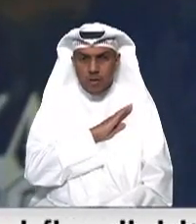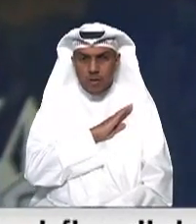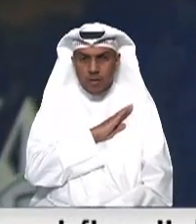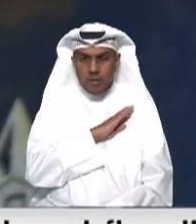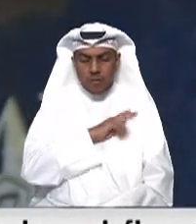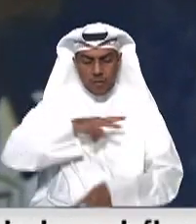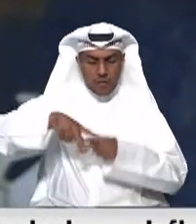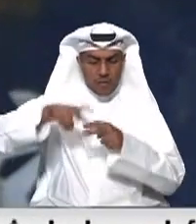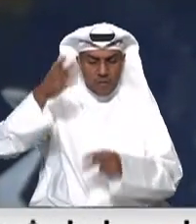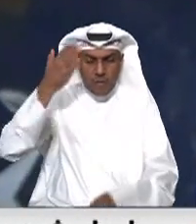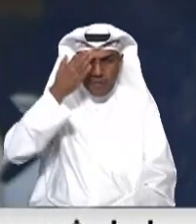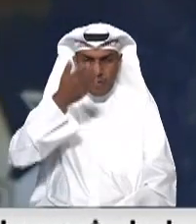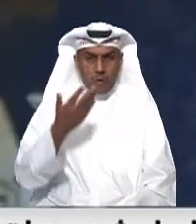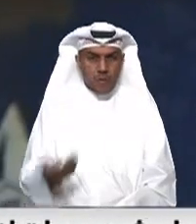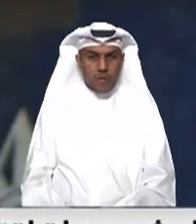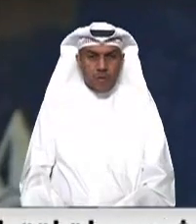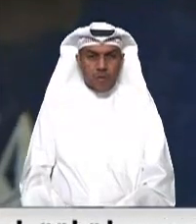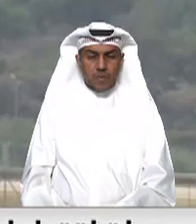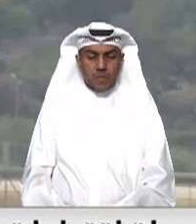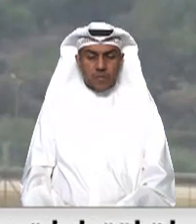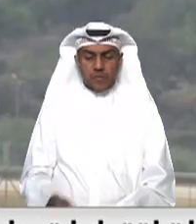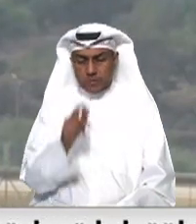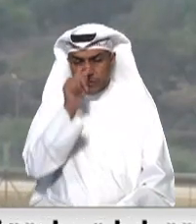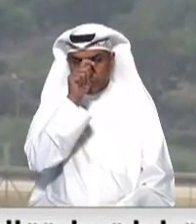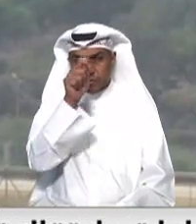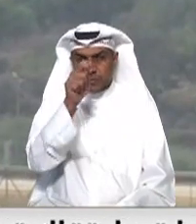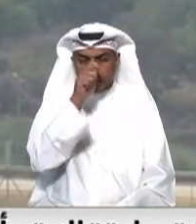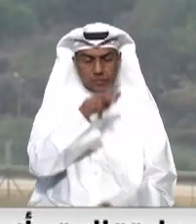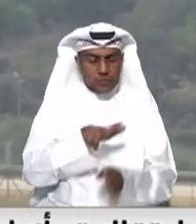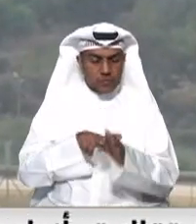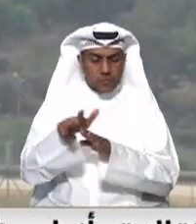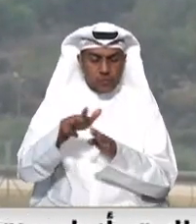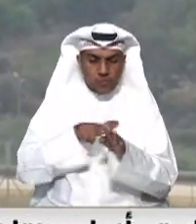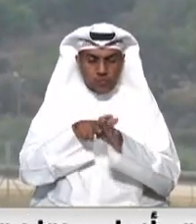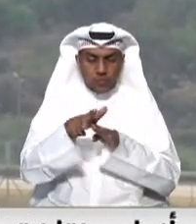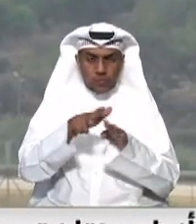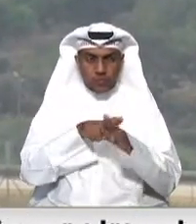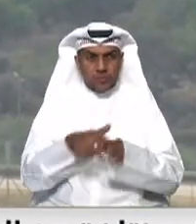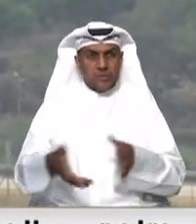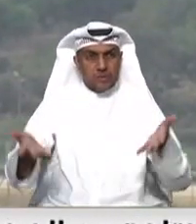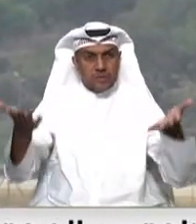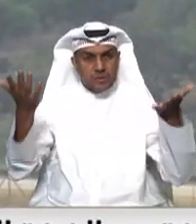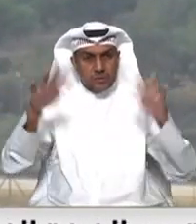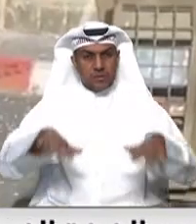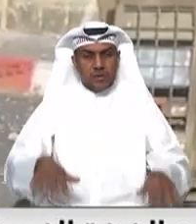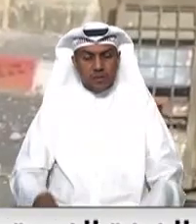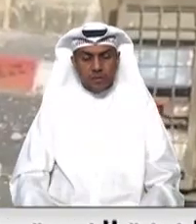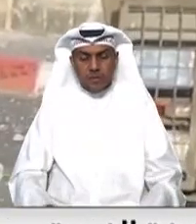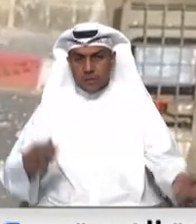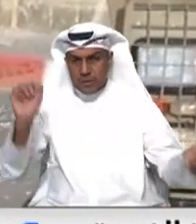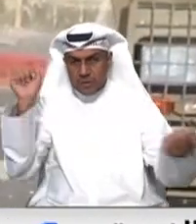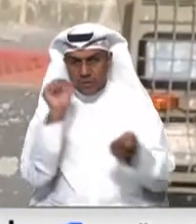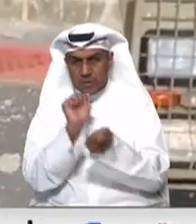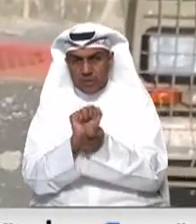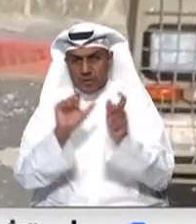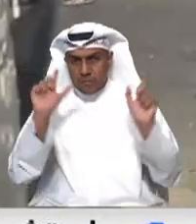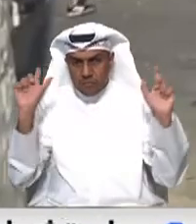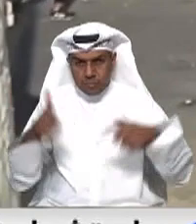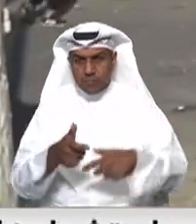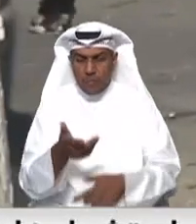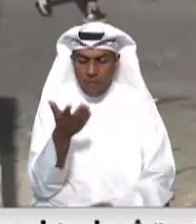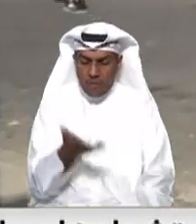سياسة القبضة الحديدية إزاء أهالي الضفة الغربية، في ظل حملات الاعتقالات أيضا